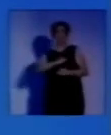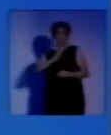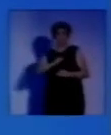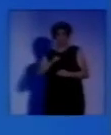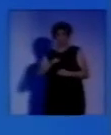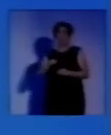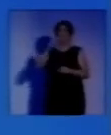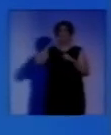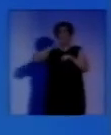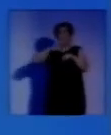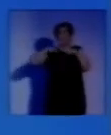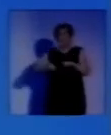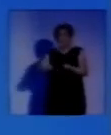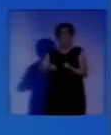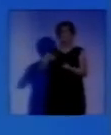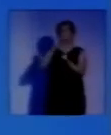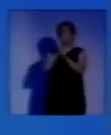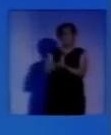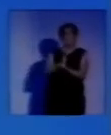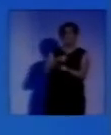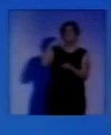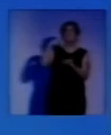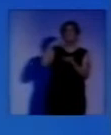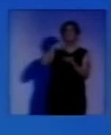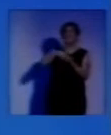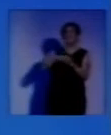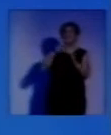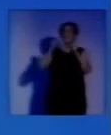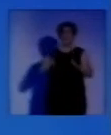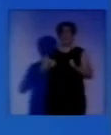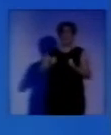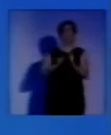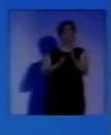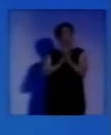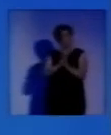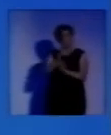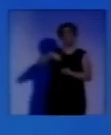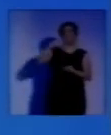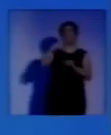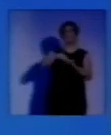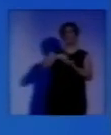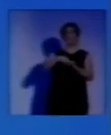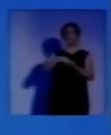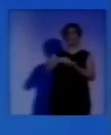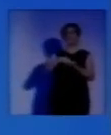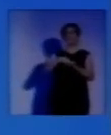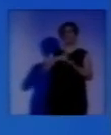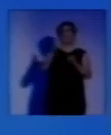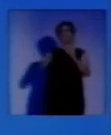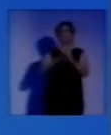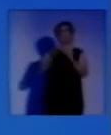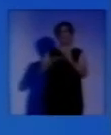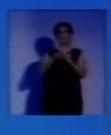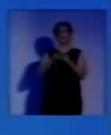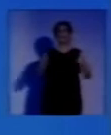αλλά ταυτόχρονα η διεύρυνση της φορολογικής βάσης και η δικαιότερη κατανομή της φορολογίας θα μας βοηθήσουν